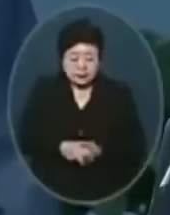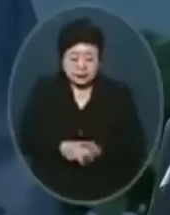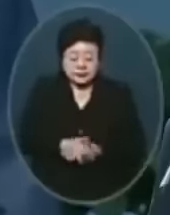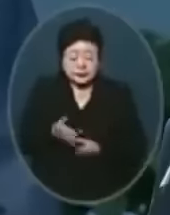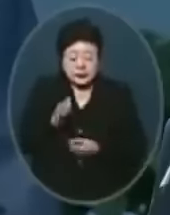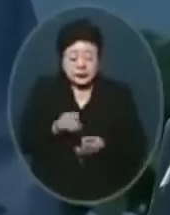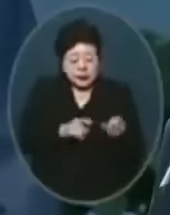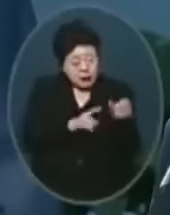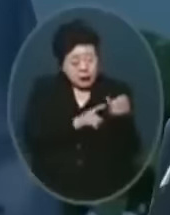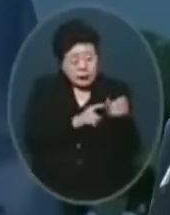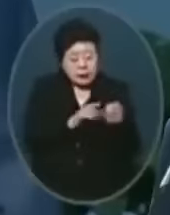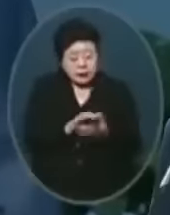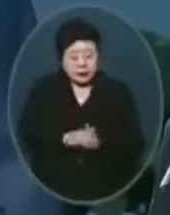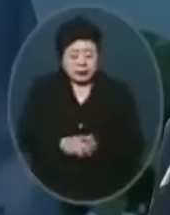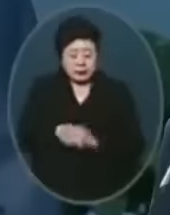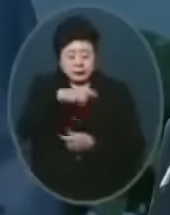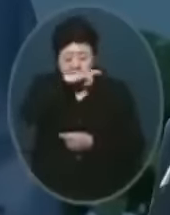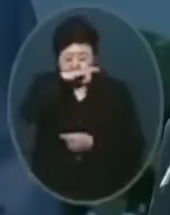그러니까